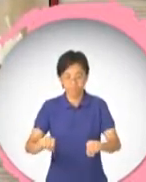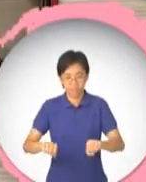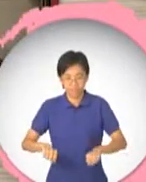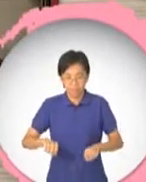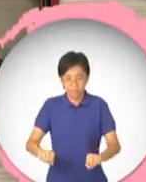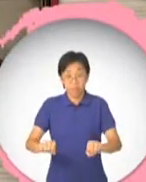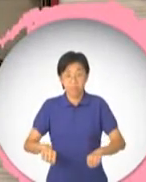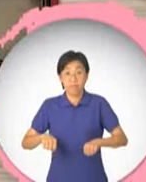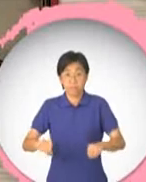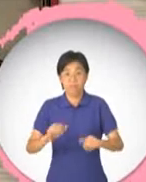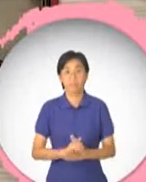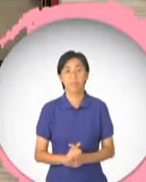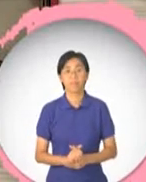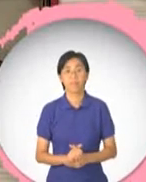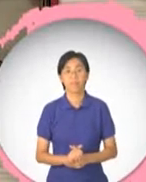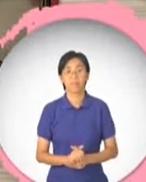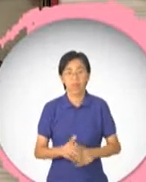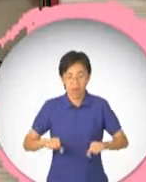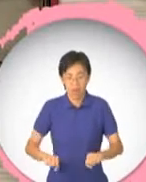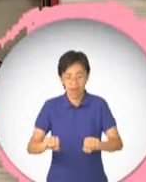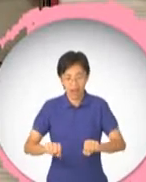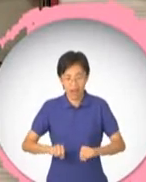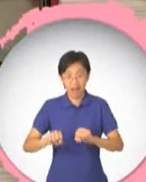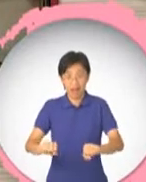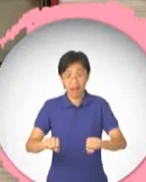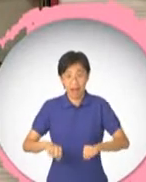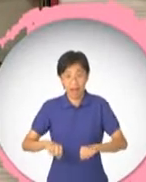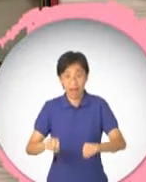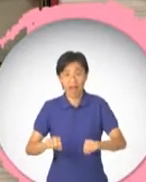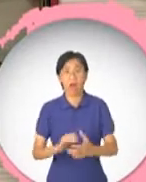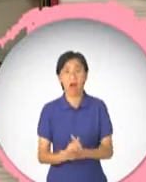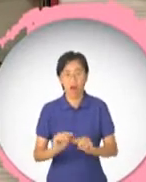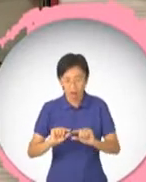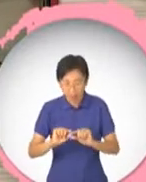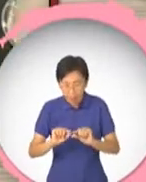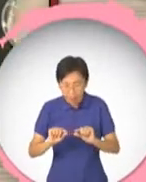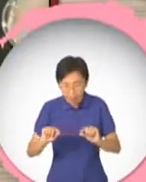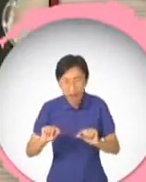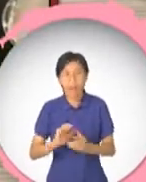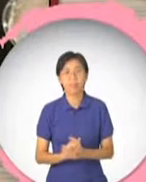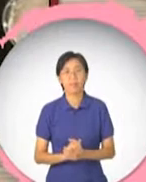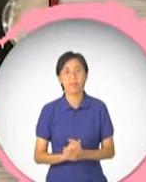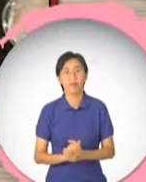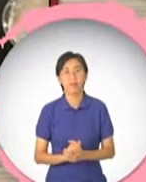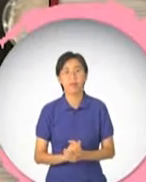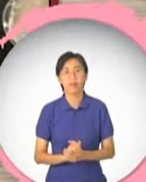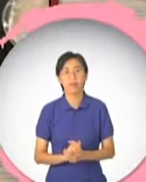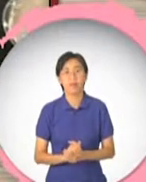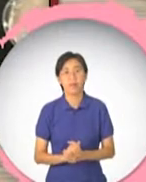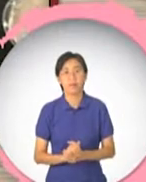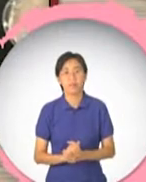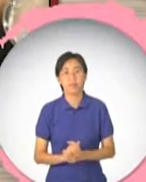ค่ะจะใช้ไม้คึงแป้งนะคะคลึงให้มันมีลักษณะเป็นสี่เหลี่ยมหนาบางเท่าๆกันนะคะจากนั้นก็กลับก้อนแป้งค่ะเอาด้านไม่สวย